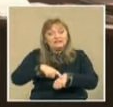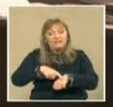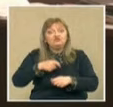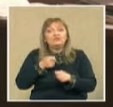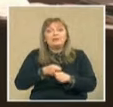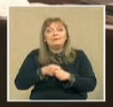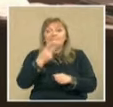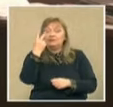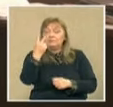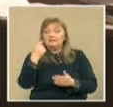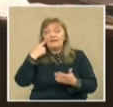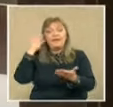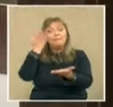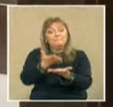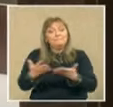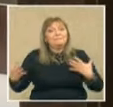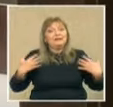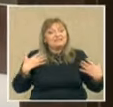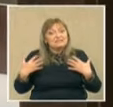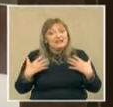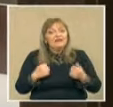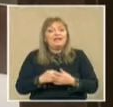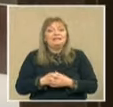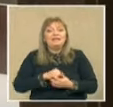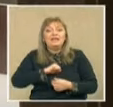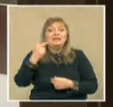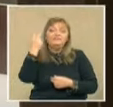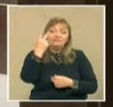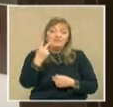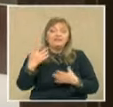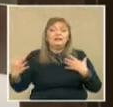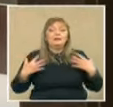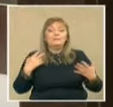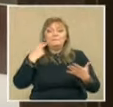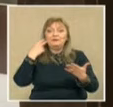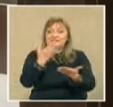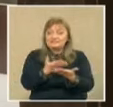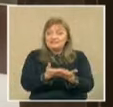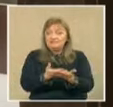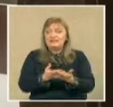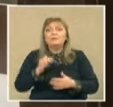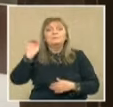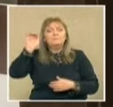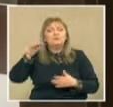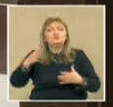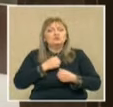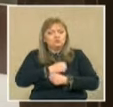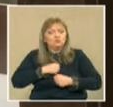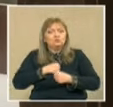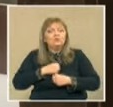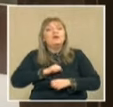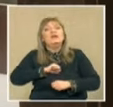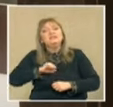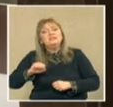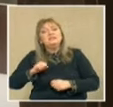две представления и и в двете представления ми беше доста трудно и много приятно